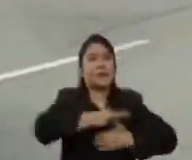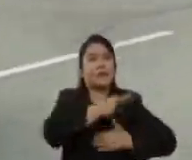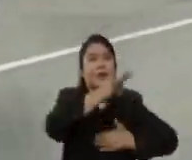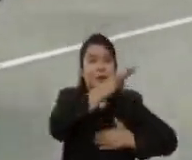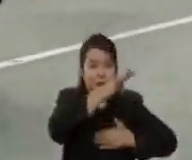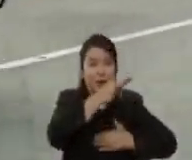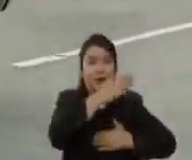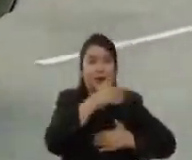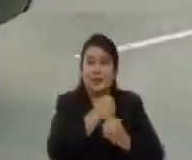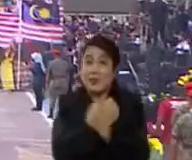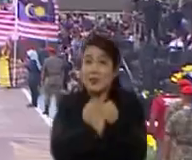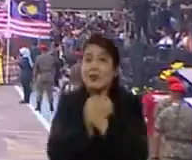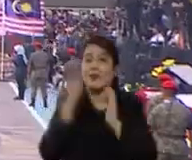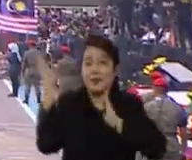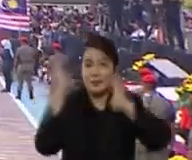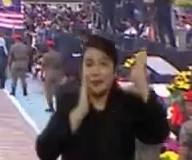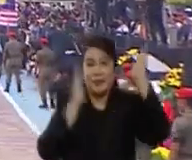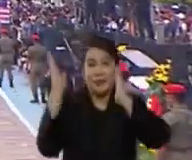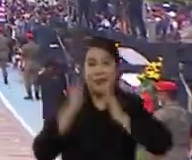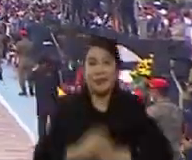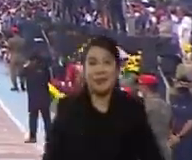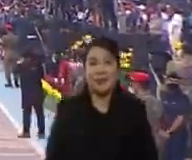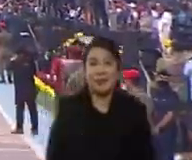dan cintakan negara.